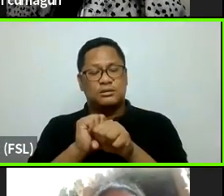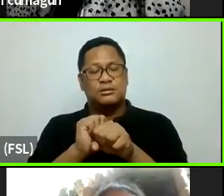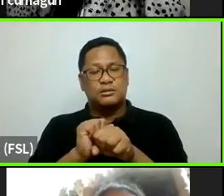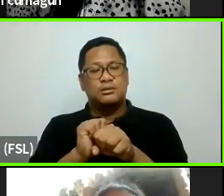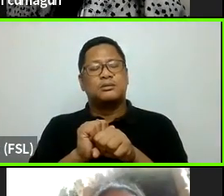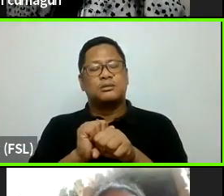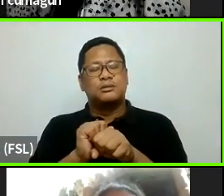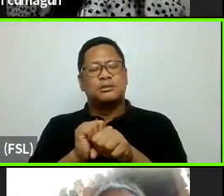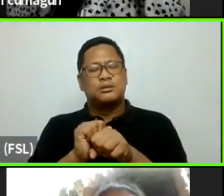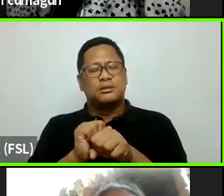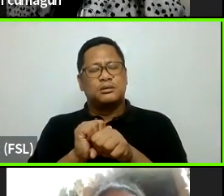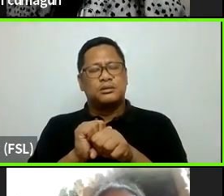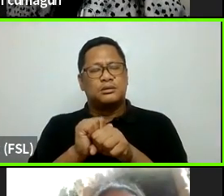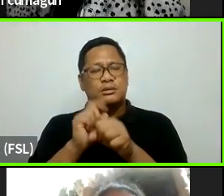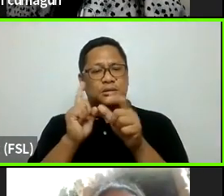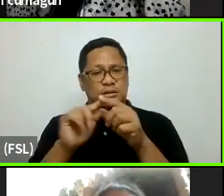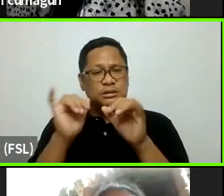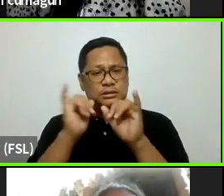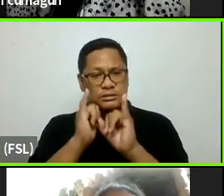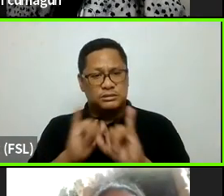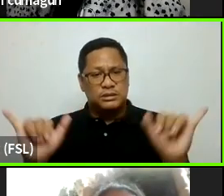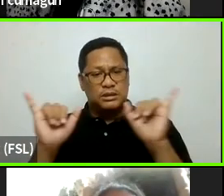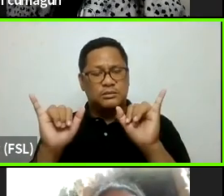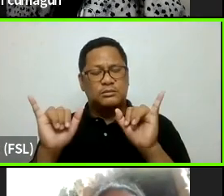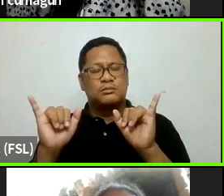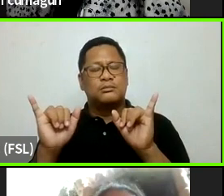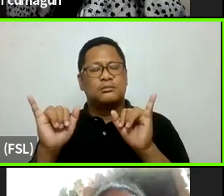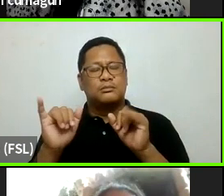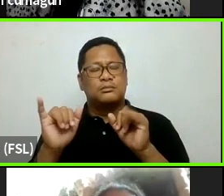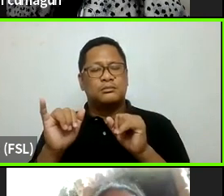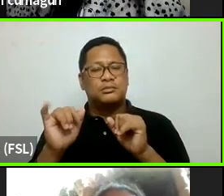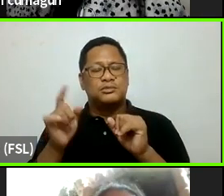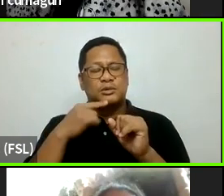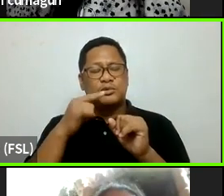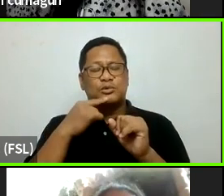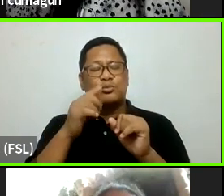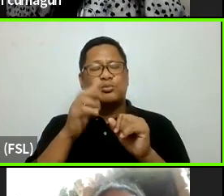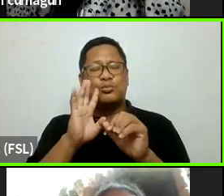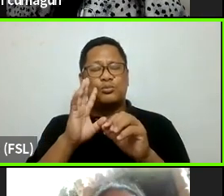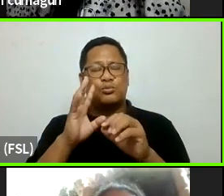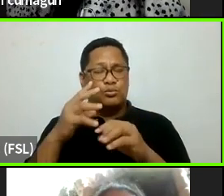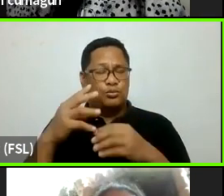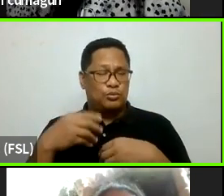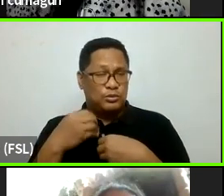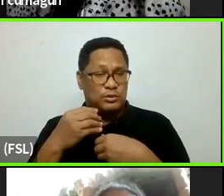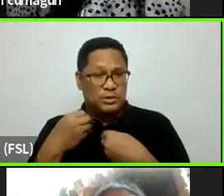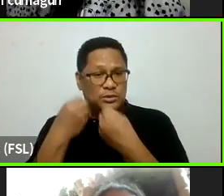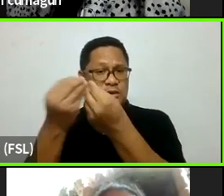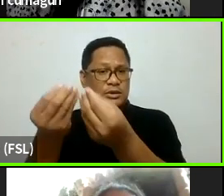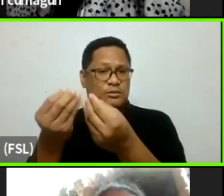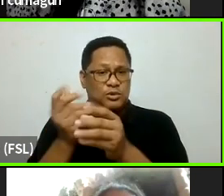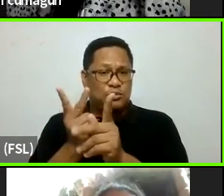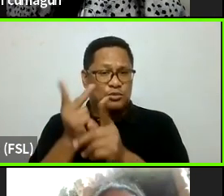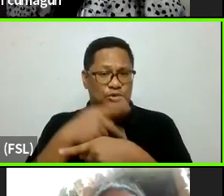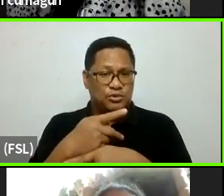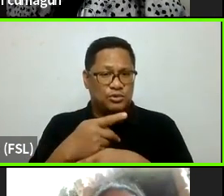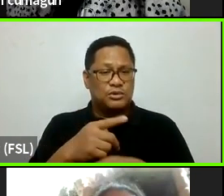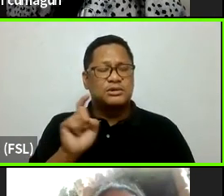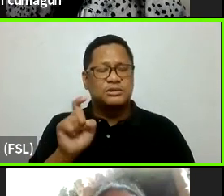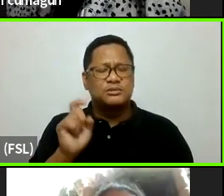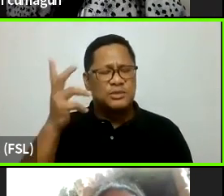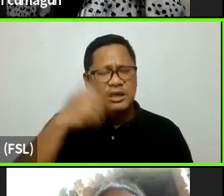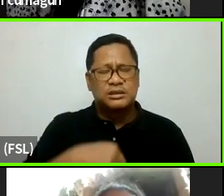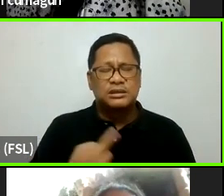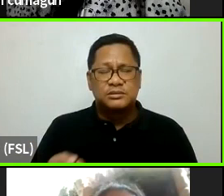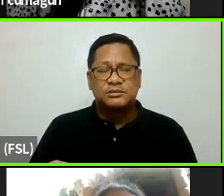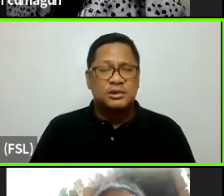yun ding grupo nila Ma'am Cynthia Villar ang kukuha ng produkto. De kaganda nun. Tama. Wala